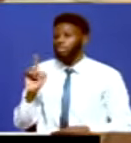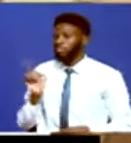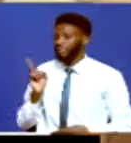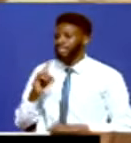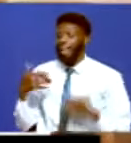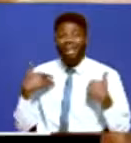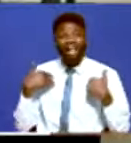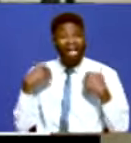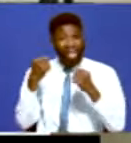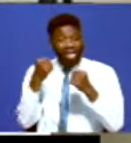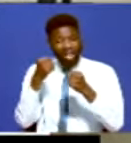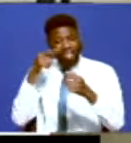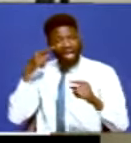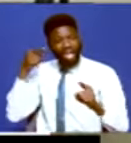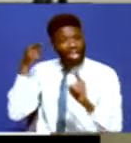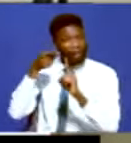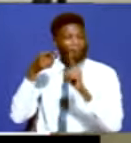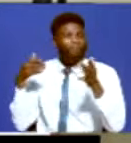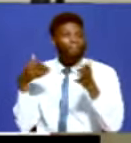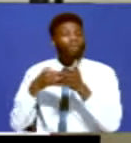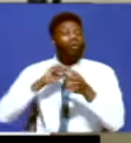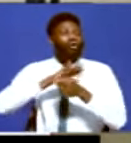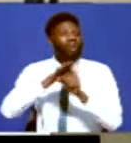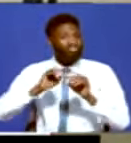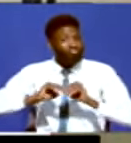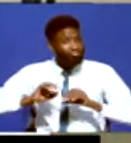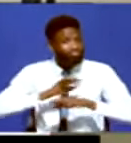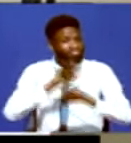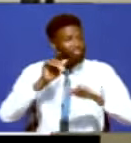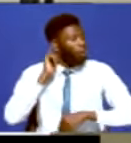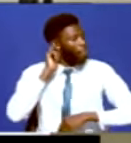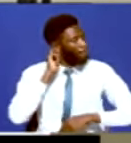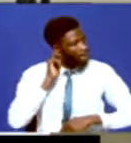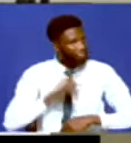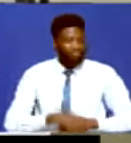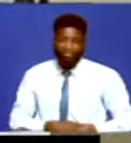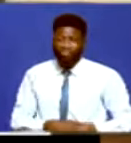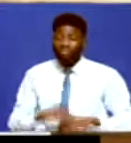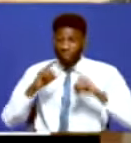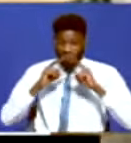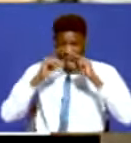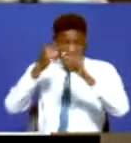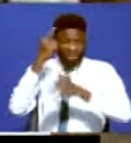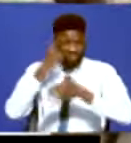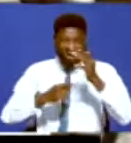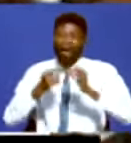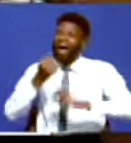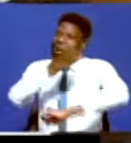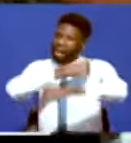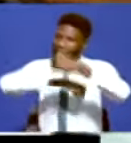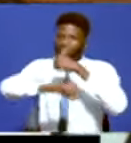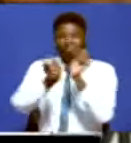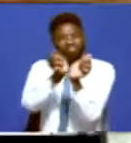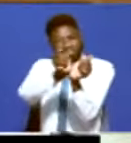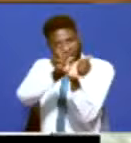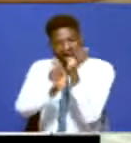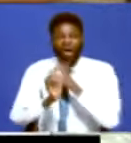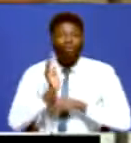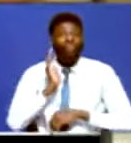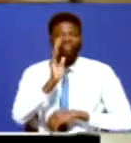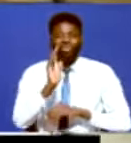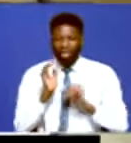za kuzuia msambao wa COVID-19. Magoha amesema hatua kali zitachukuliwa dhidi ya watu binafsi ama